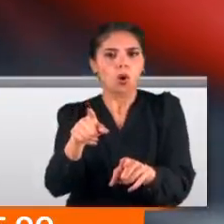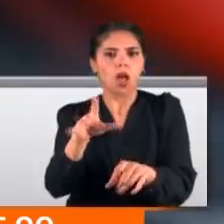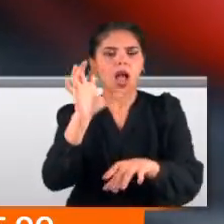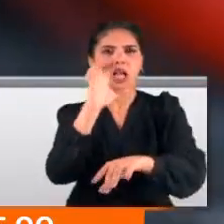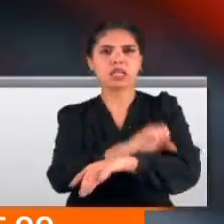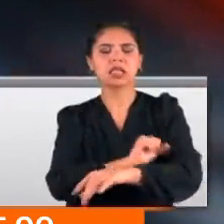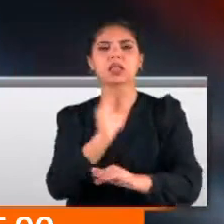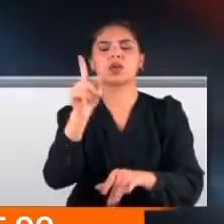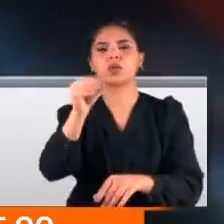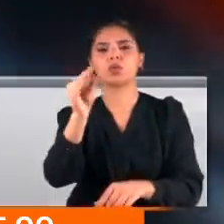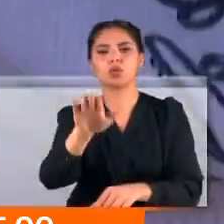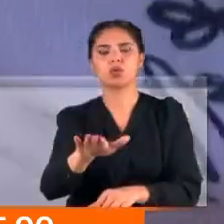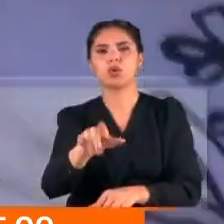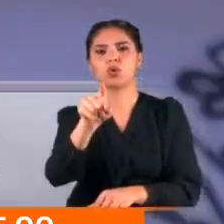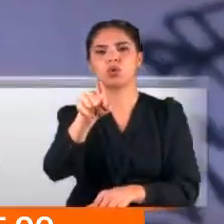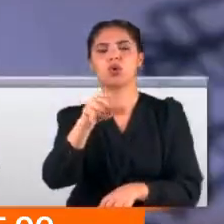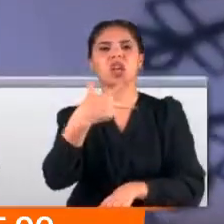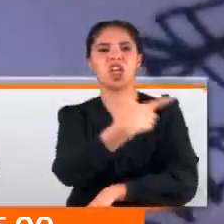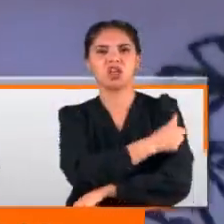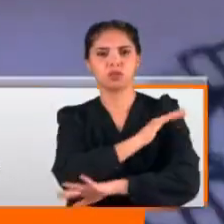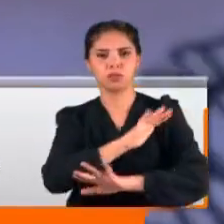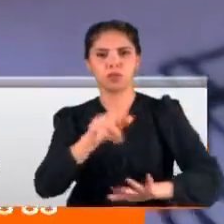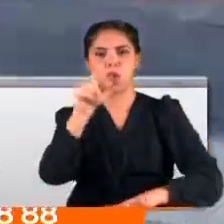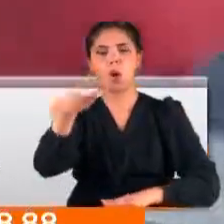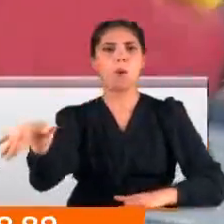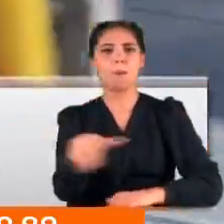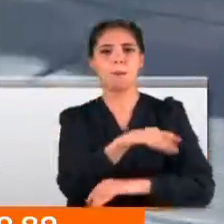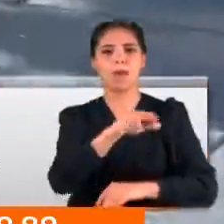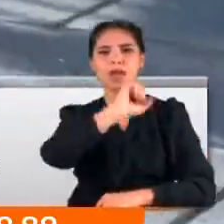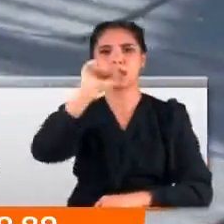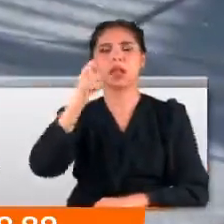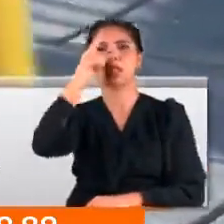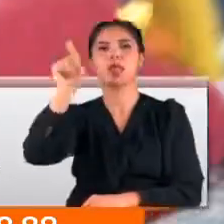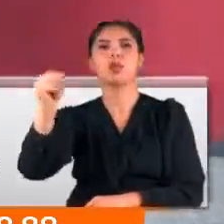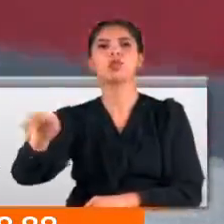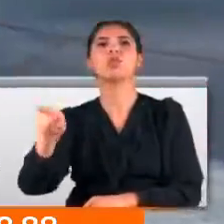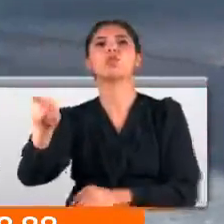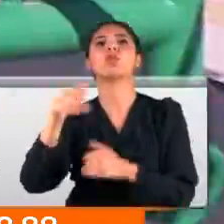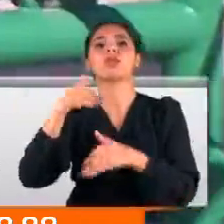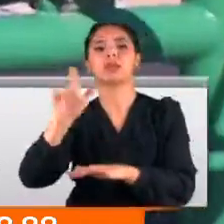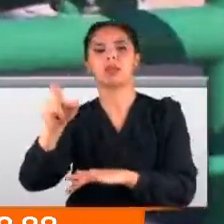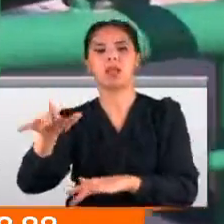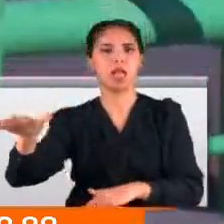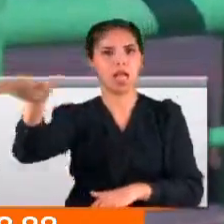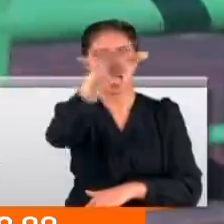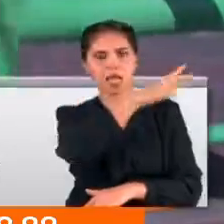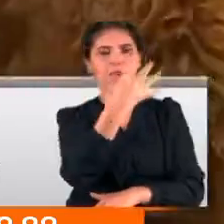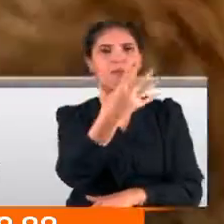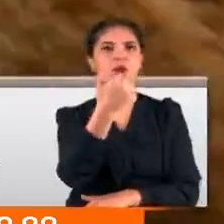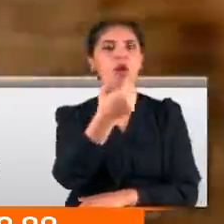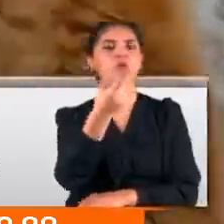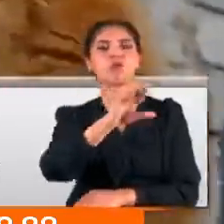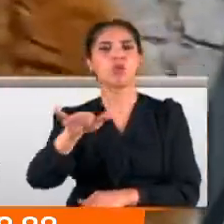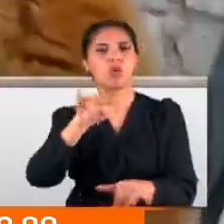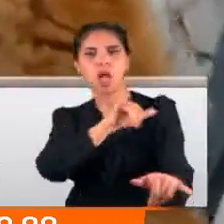Kolundan ısırılan küçük çocuk kuduz aşısı oldu. Üstelik o mahallede saldırıya uğrayan tek çocuk o değil. Tek çocuk benim değil. Etrafta 5-6 çocuk var.